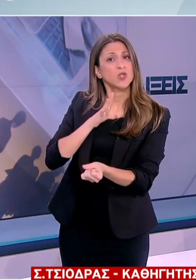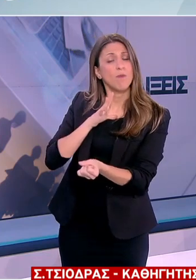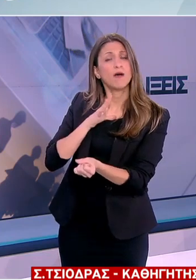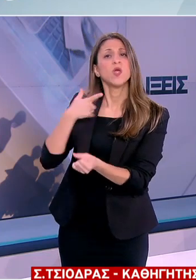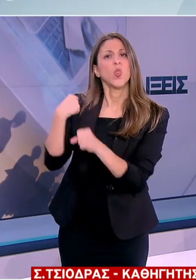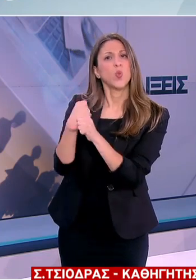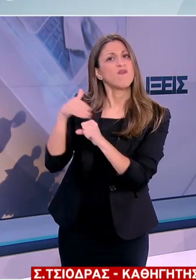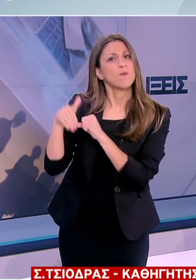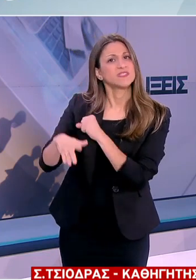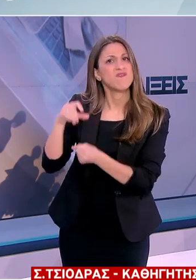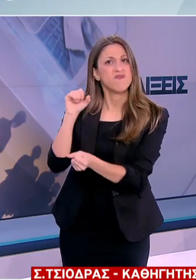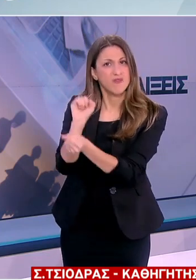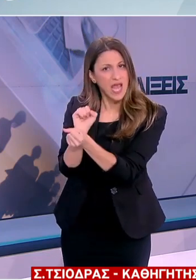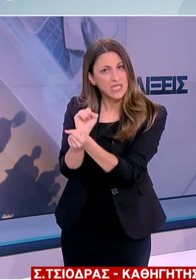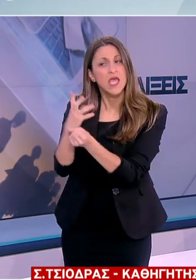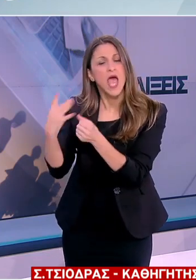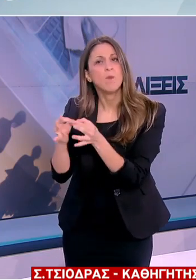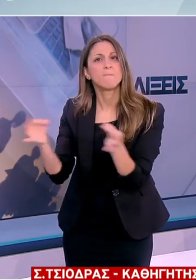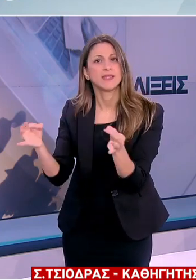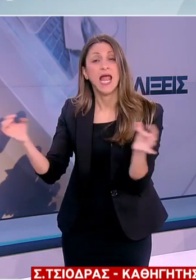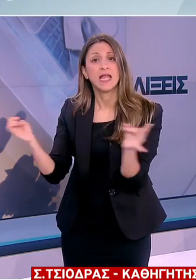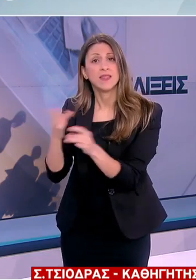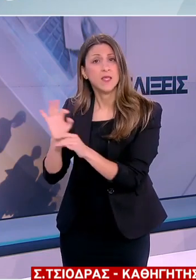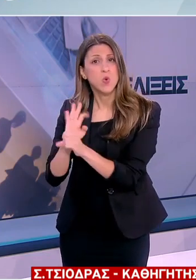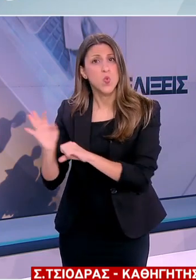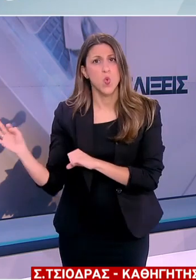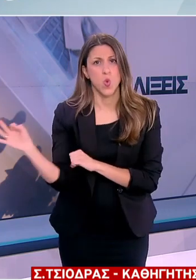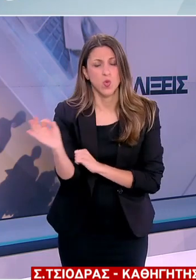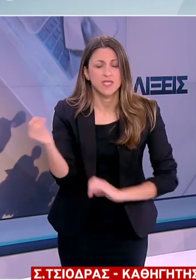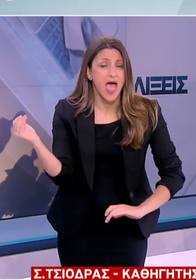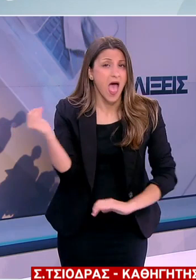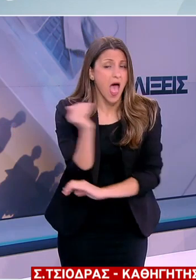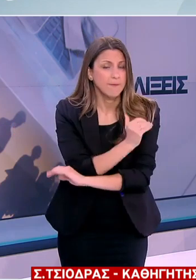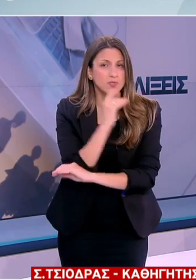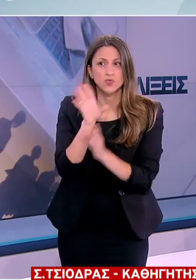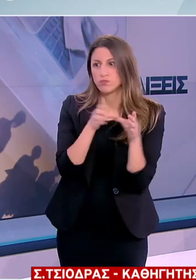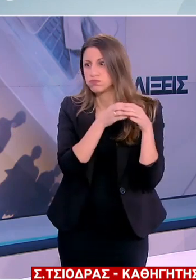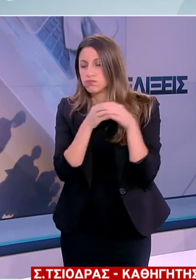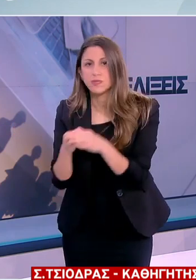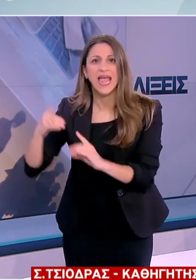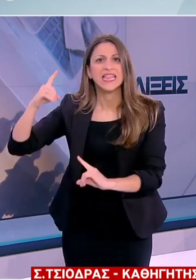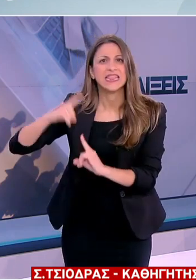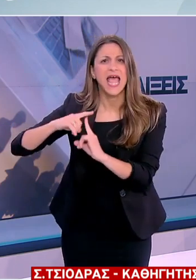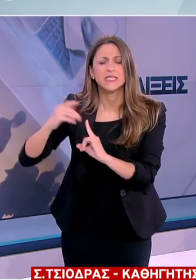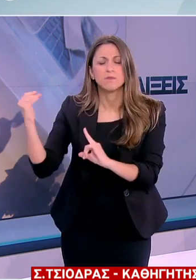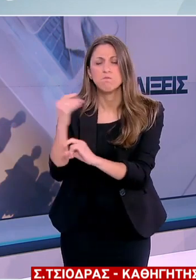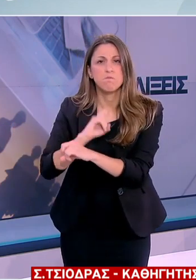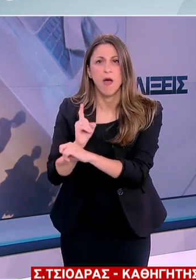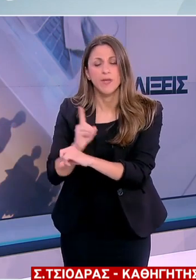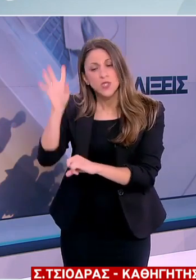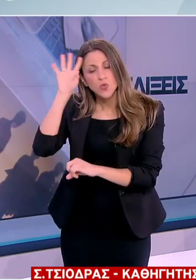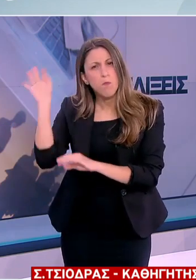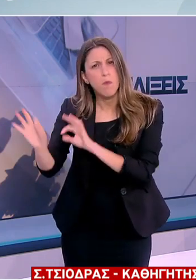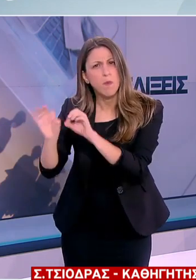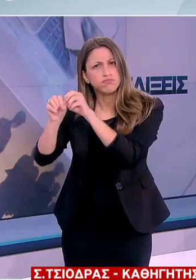Σε αυτές τις δομές, σε περίπτωση ανάπτυξης συμπτωμάτων, πρέπει να υπάρχει άμεση απόκριση, έγκυρος εργαστηριακός έλεγχος και αποφυγή διασποράς